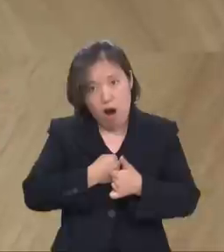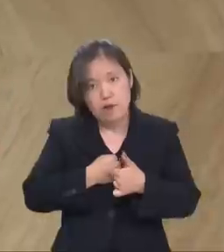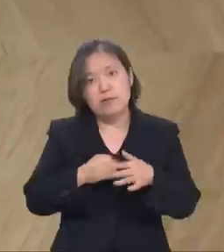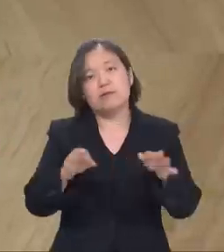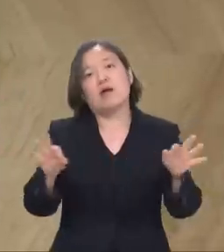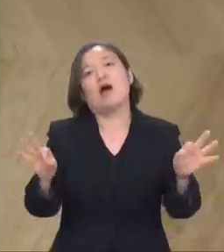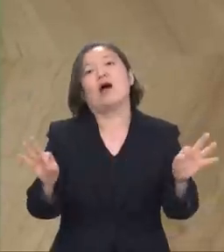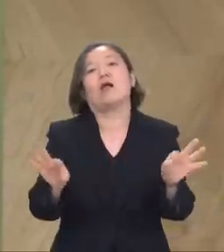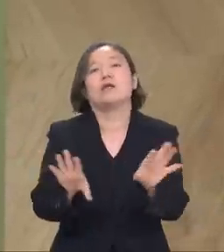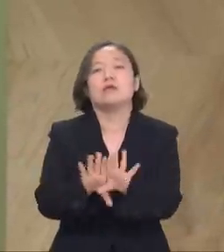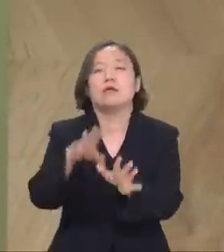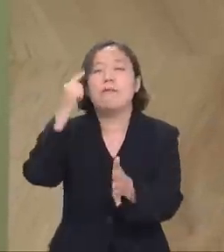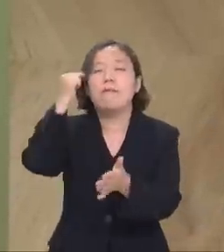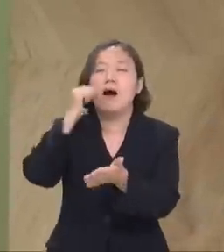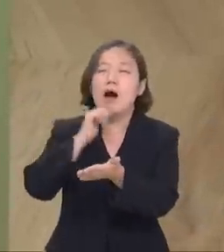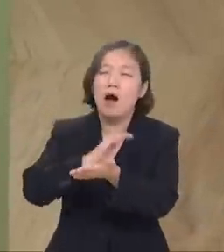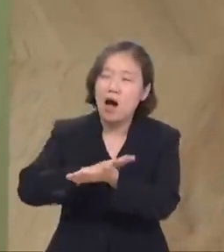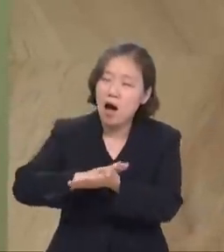사라지면서